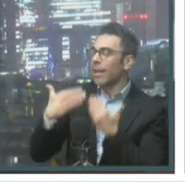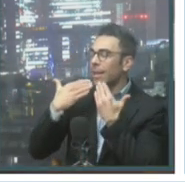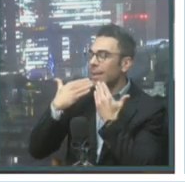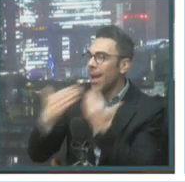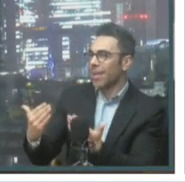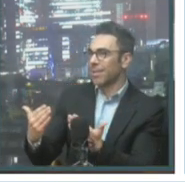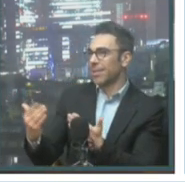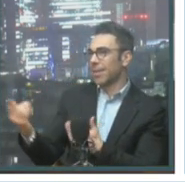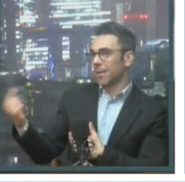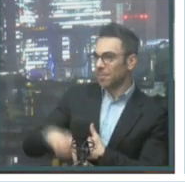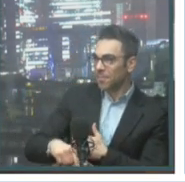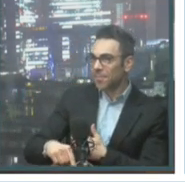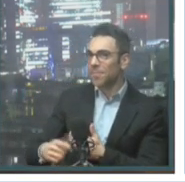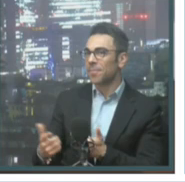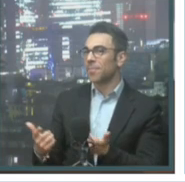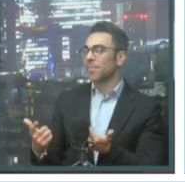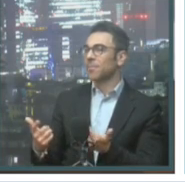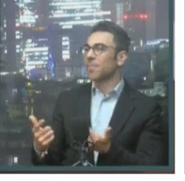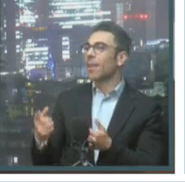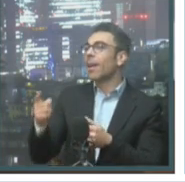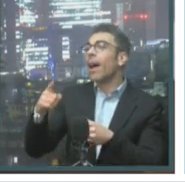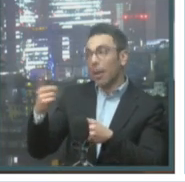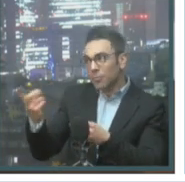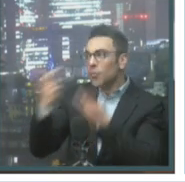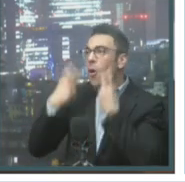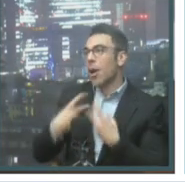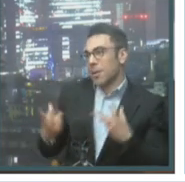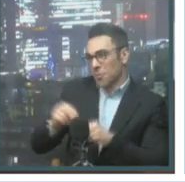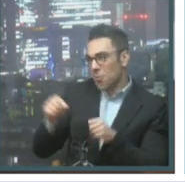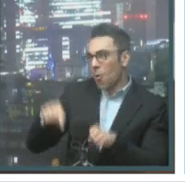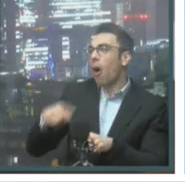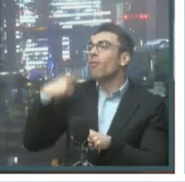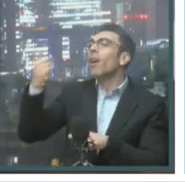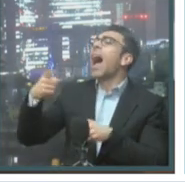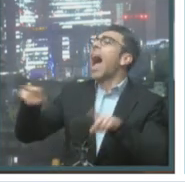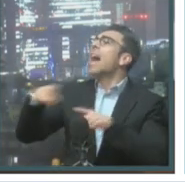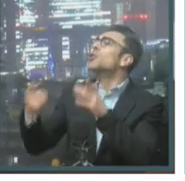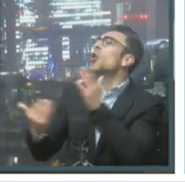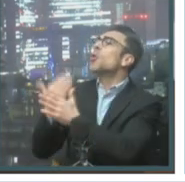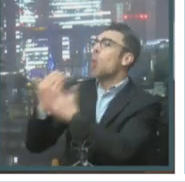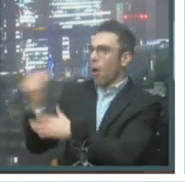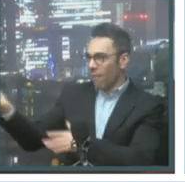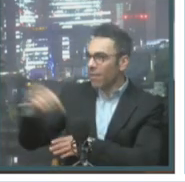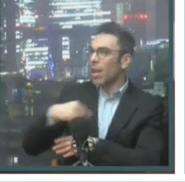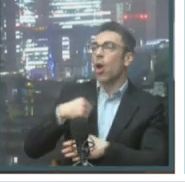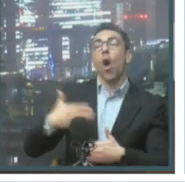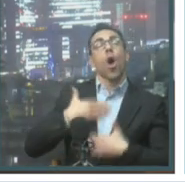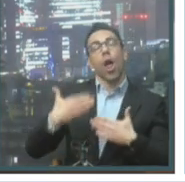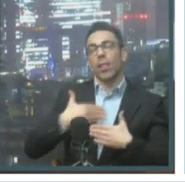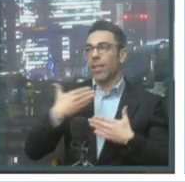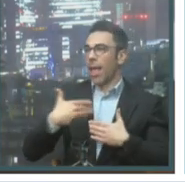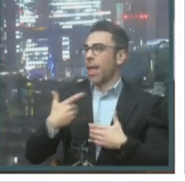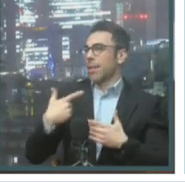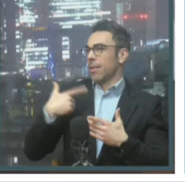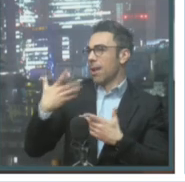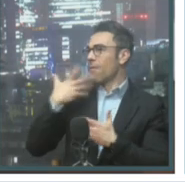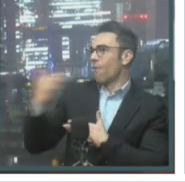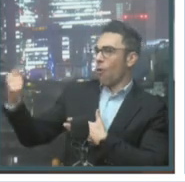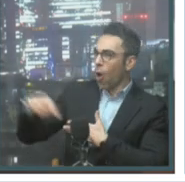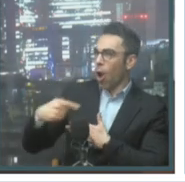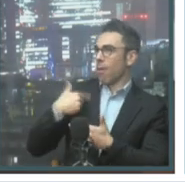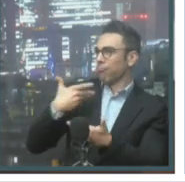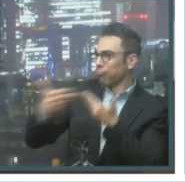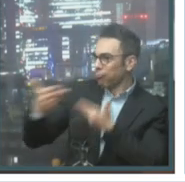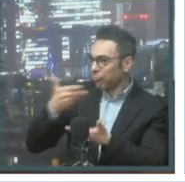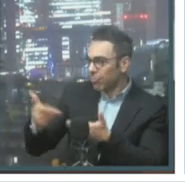mille io sono con noi tornaci a trovare quando usciranno le prossime canzoni perché sono sempre ben contenti di dare spazio alla tua